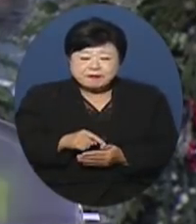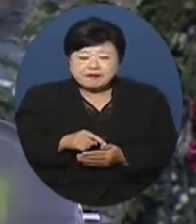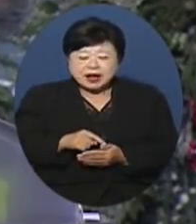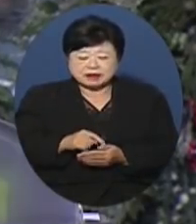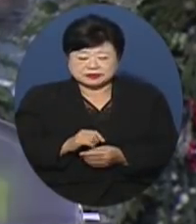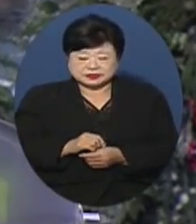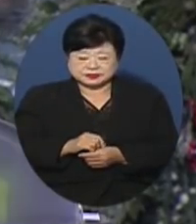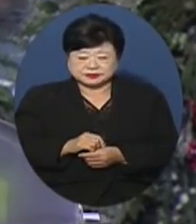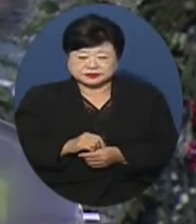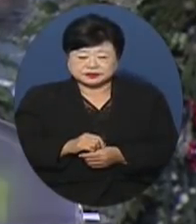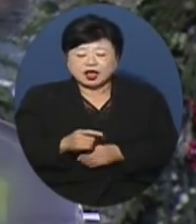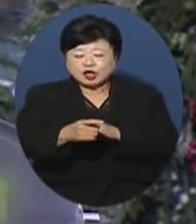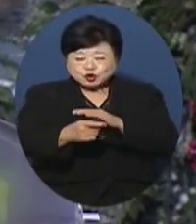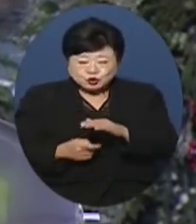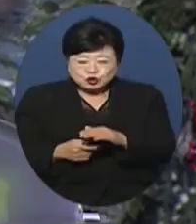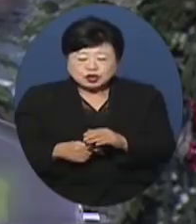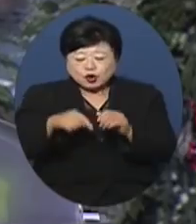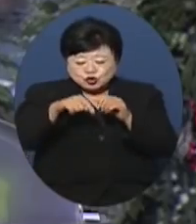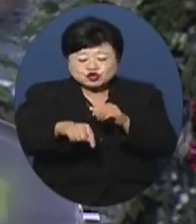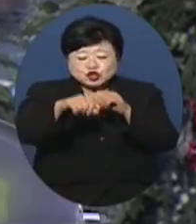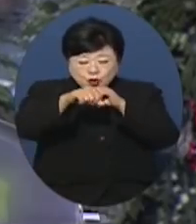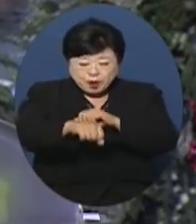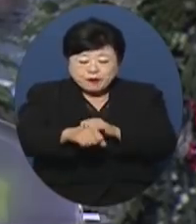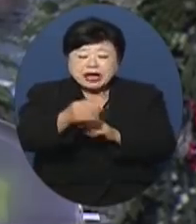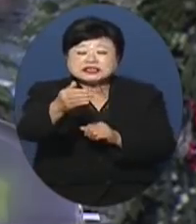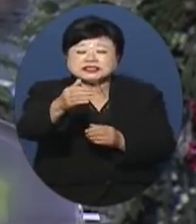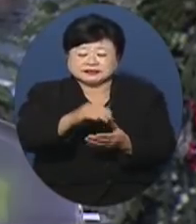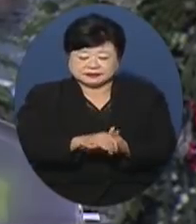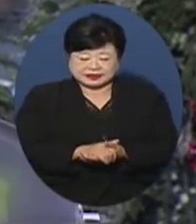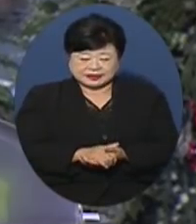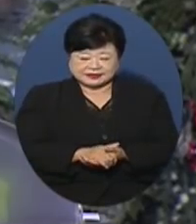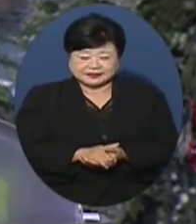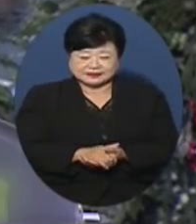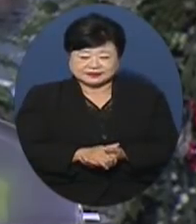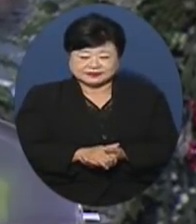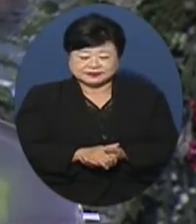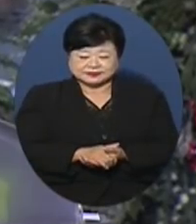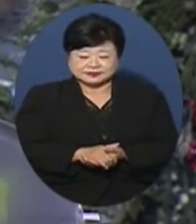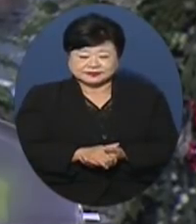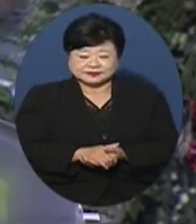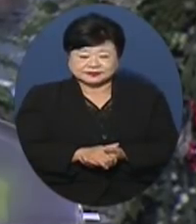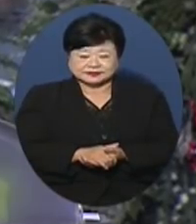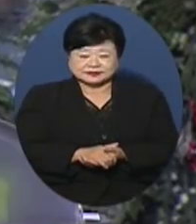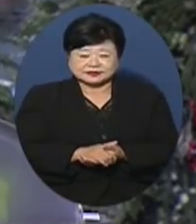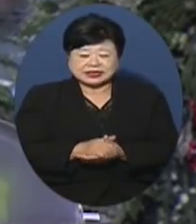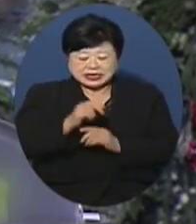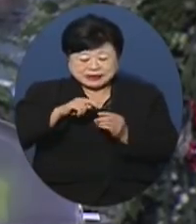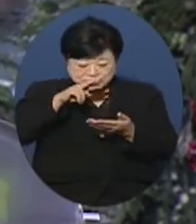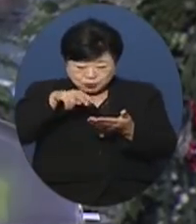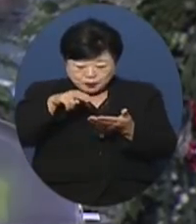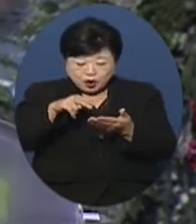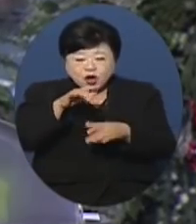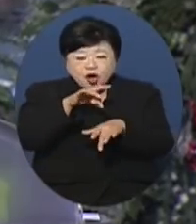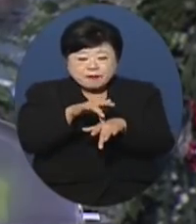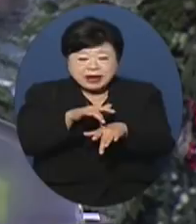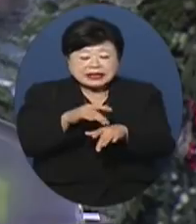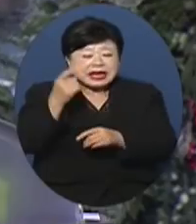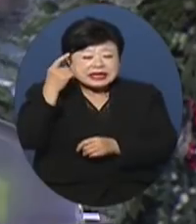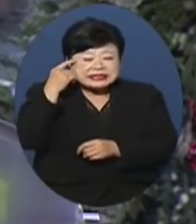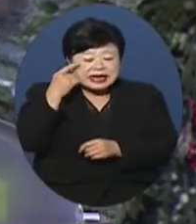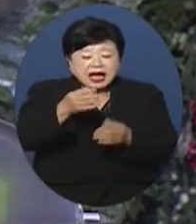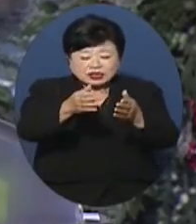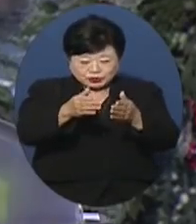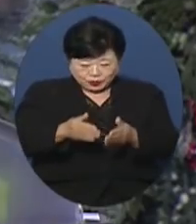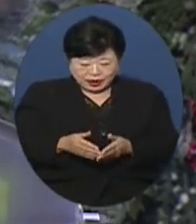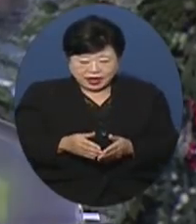공격해서 도둑질하고 죽이고 멸망시키는 것입니다. 성경을 보면 마귀가 생각을